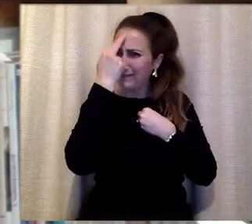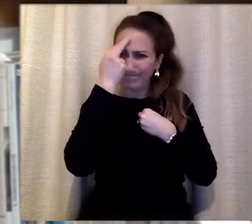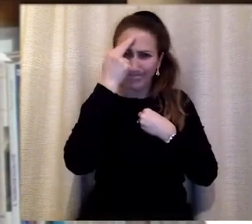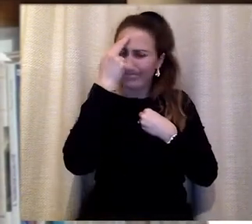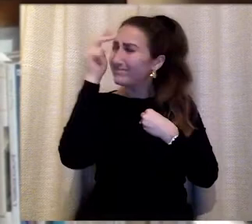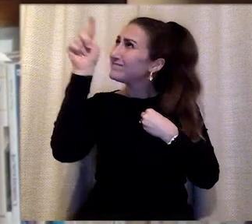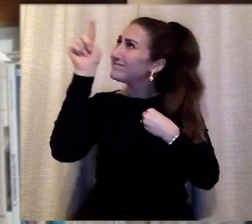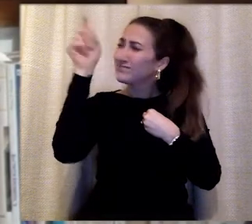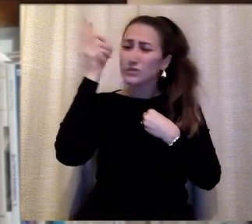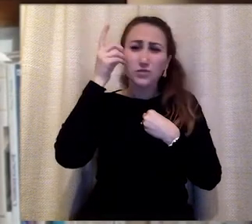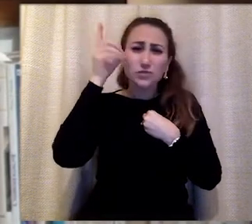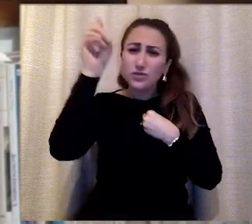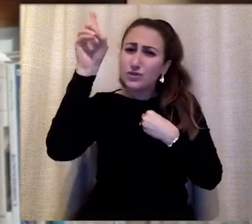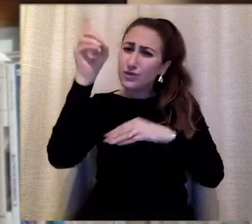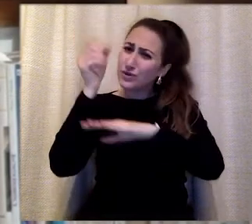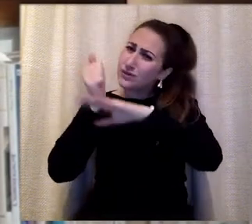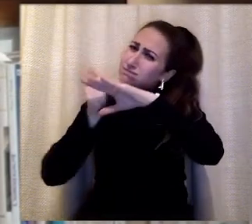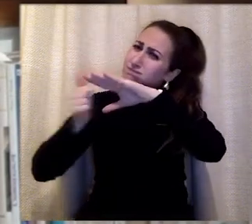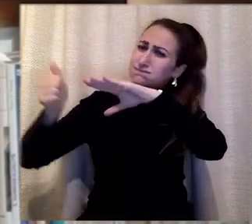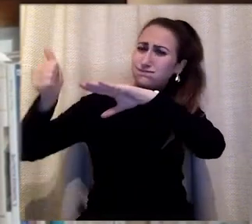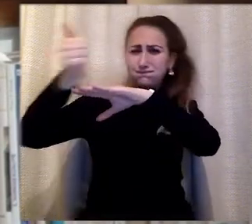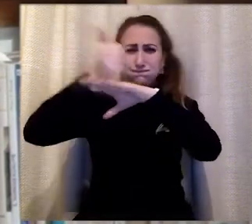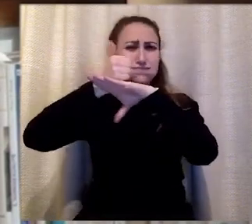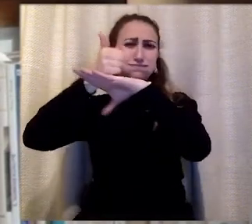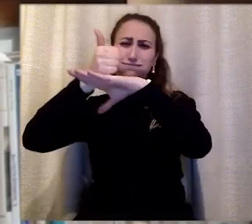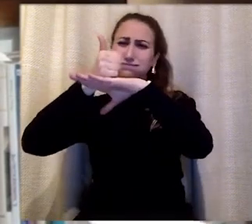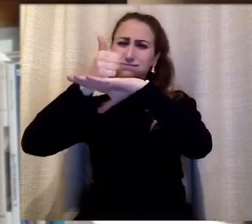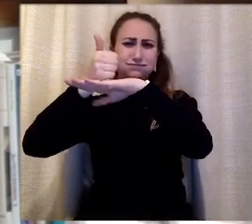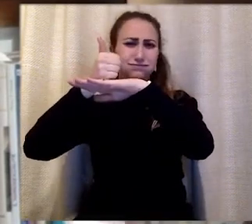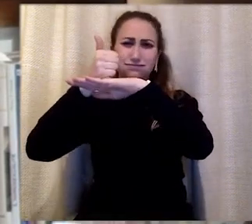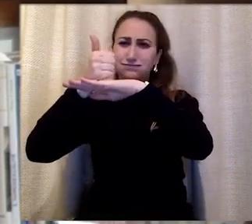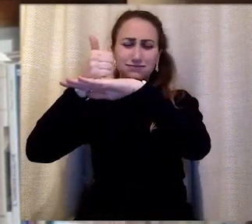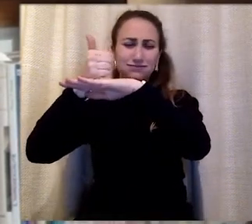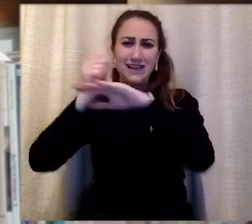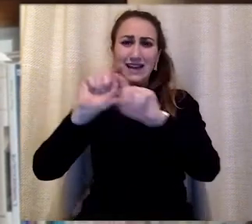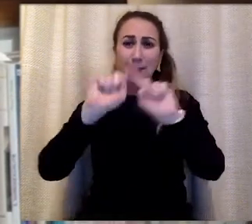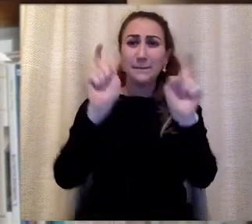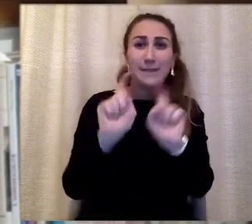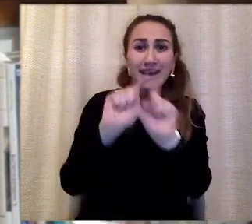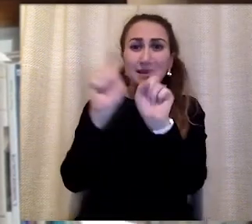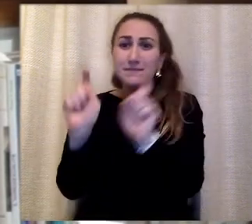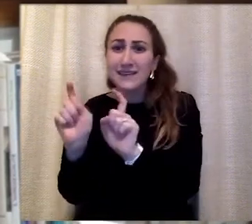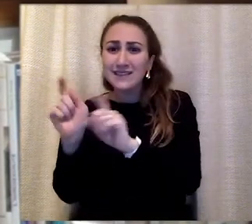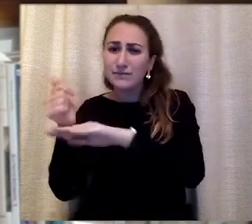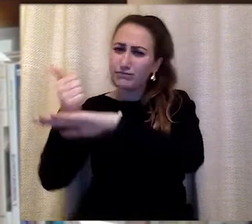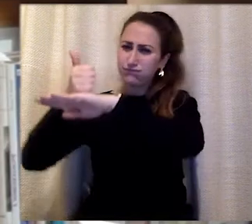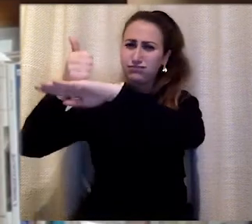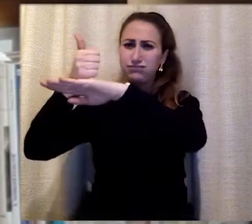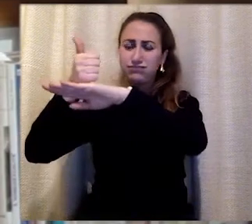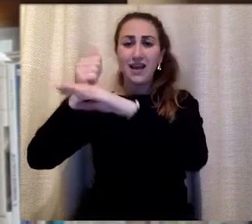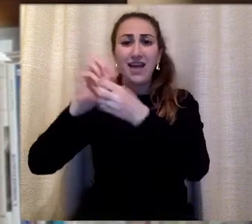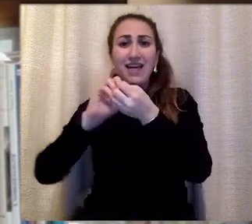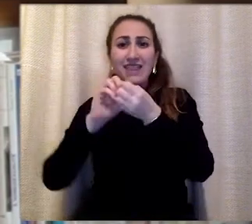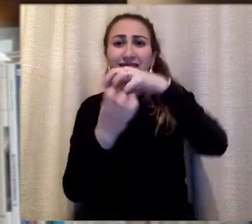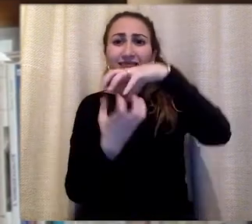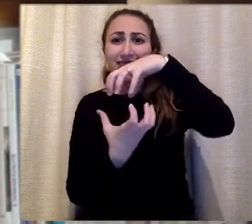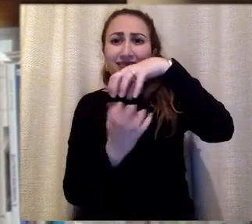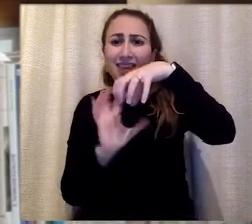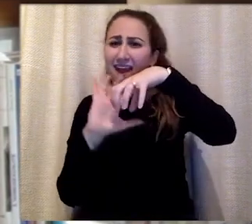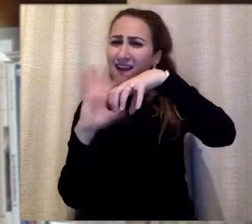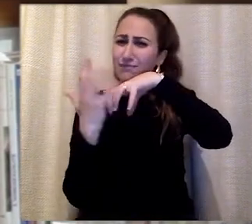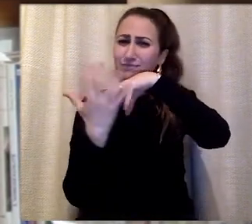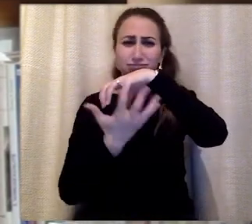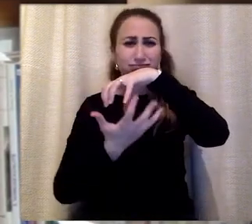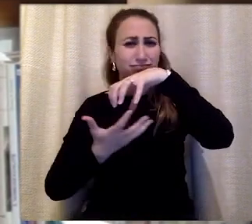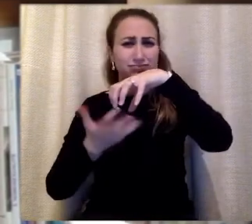nations. C'est lui qui domine sur la terre. Et nous pouvons vraiment